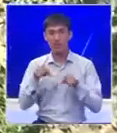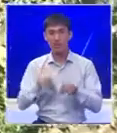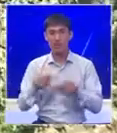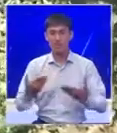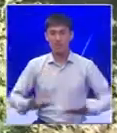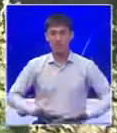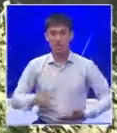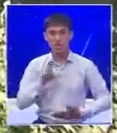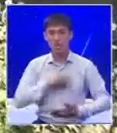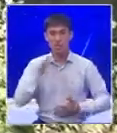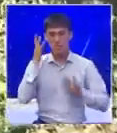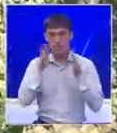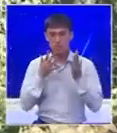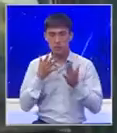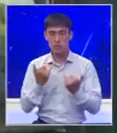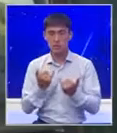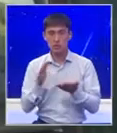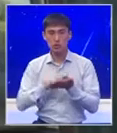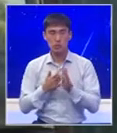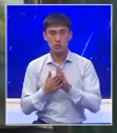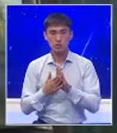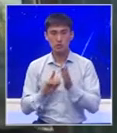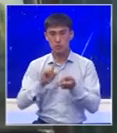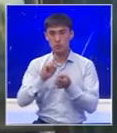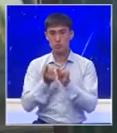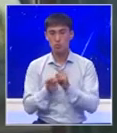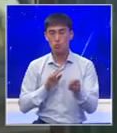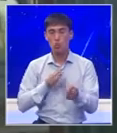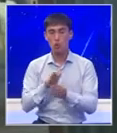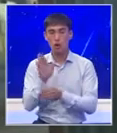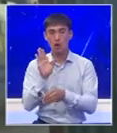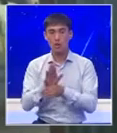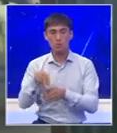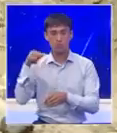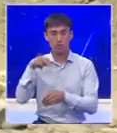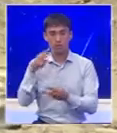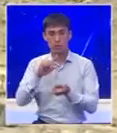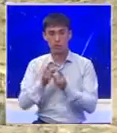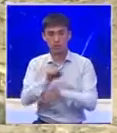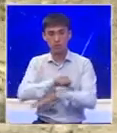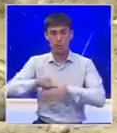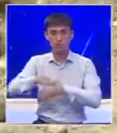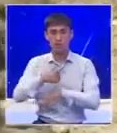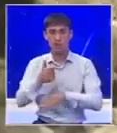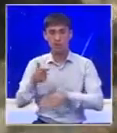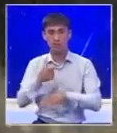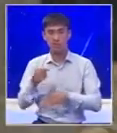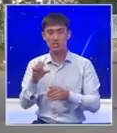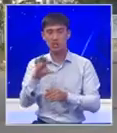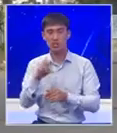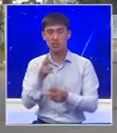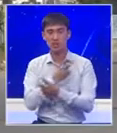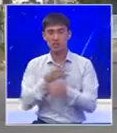жители не смели даже и мечтать однако ситуацию в корне изменил указ президента о пересмотре территориально географического статуса